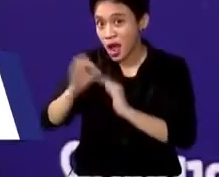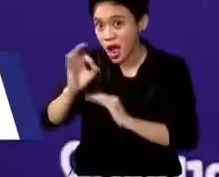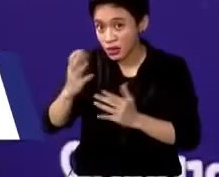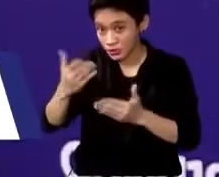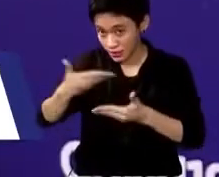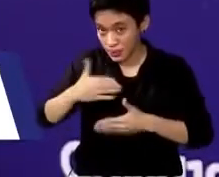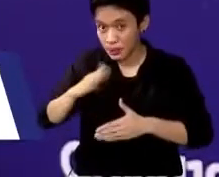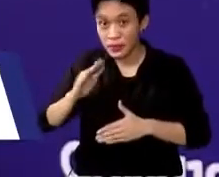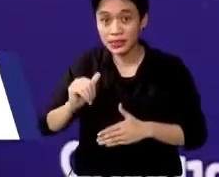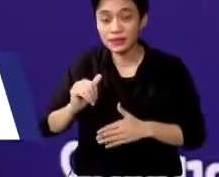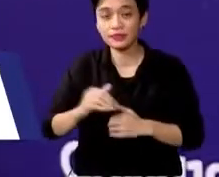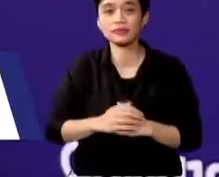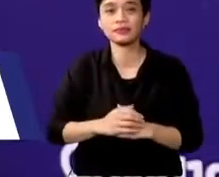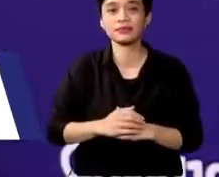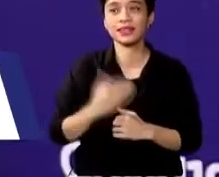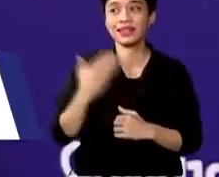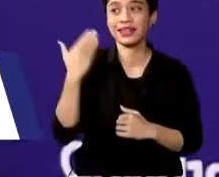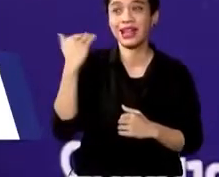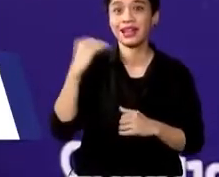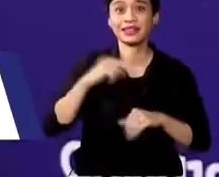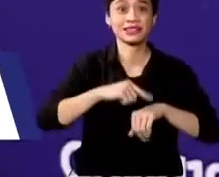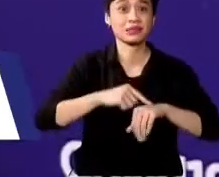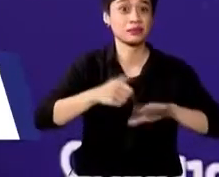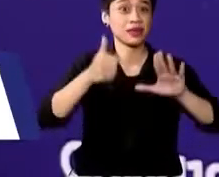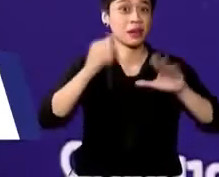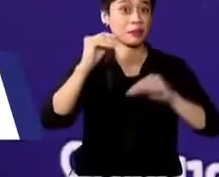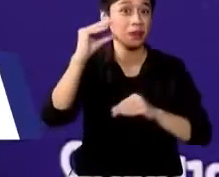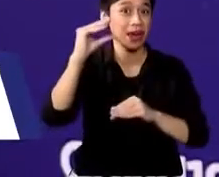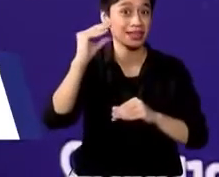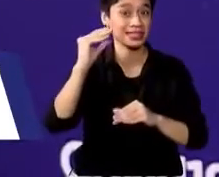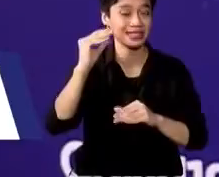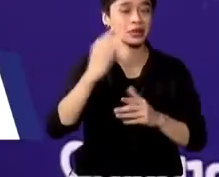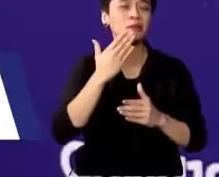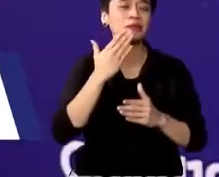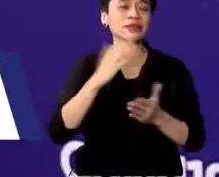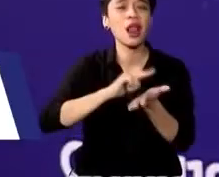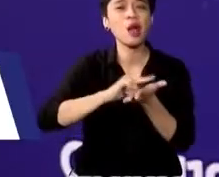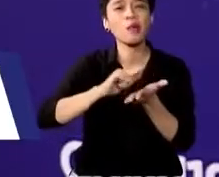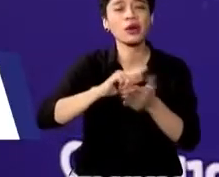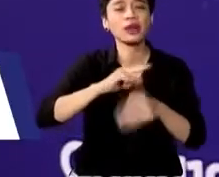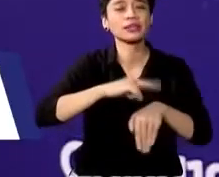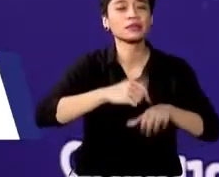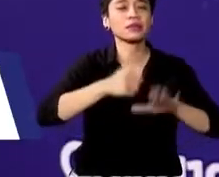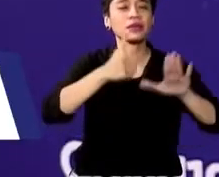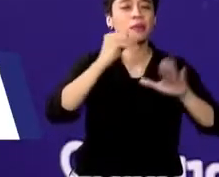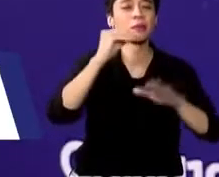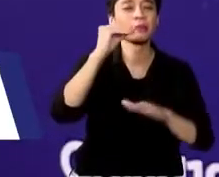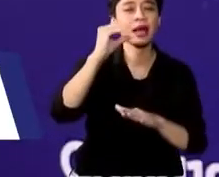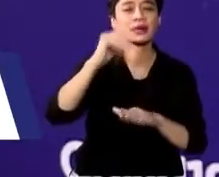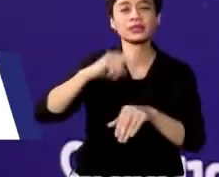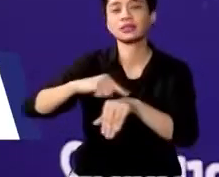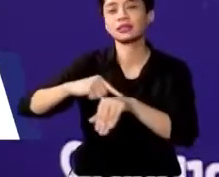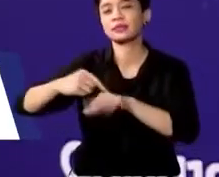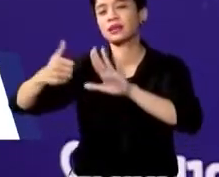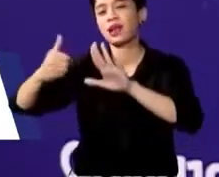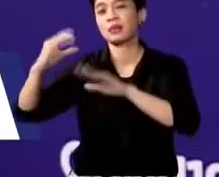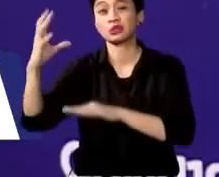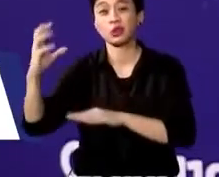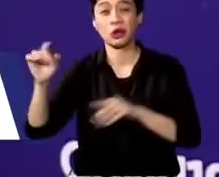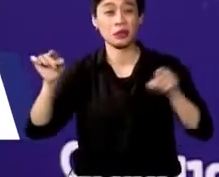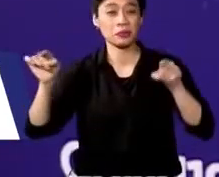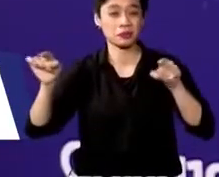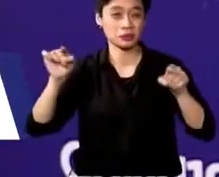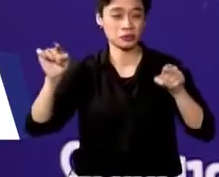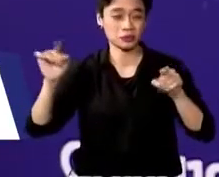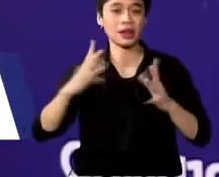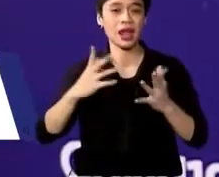pagi tadi jam .00 Pagi Artinya kita laporan ada jam .00 pagi dan Jam .00 sore atau jam .00 malam eh saat ini